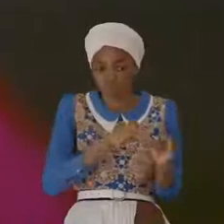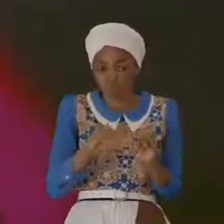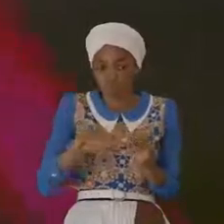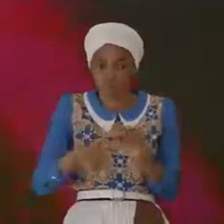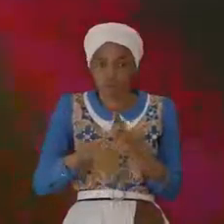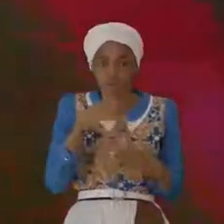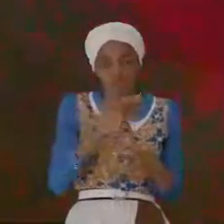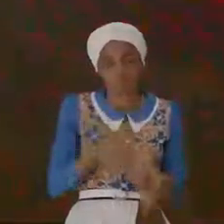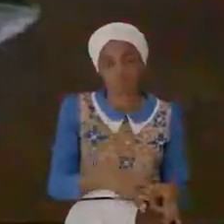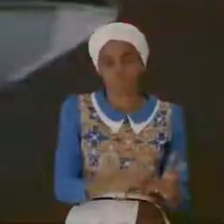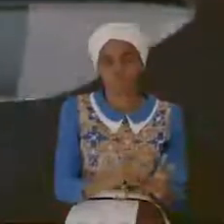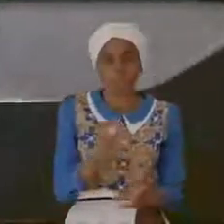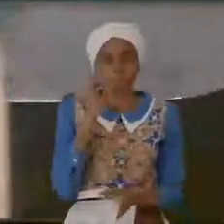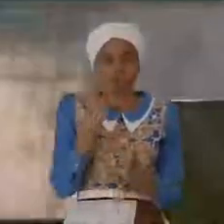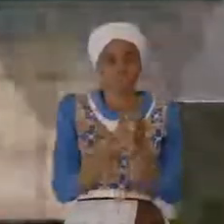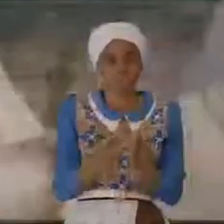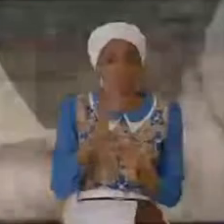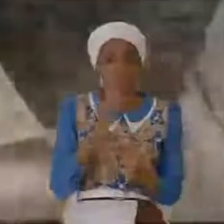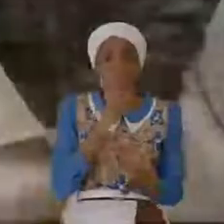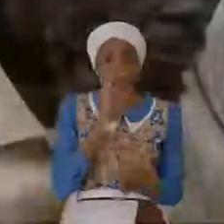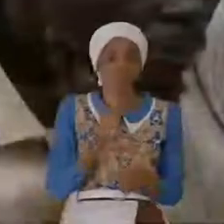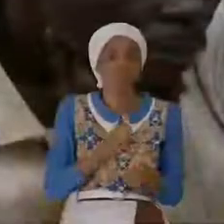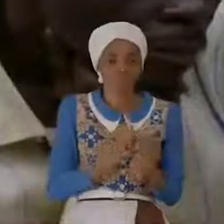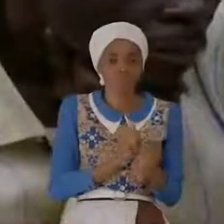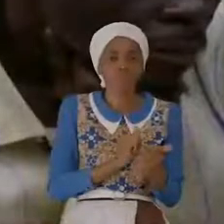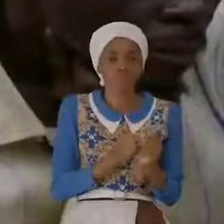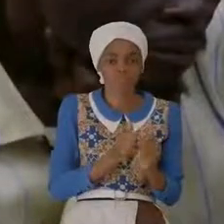beaucoup de temps pour quitter la voie. Quand on court